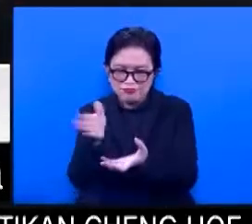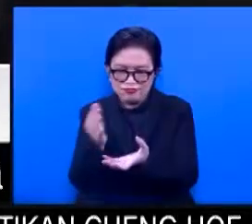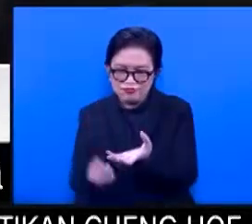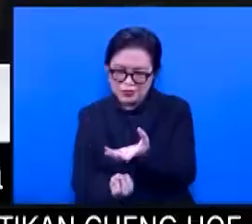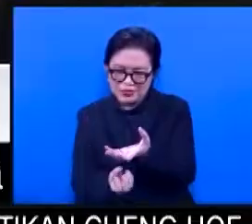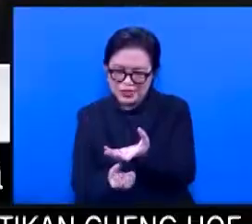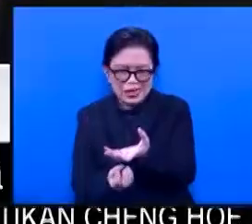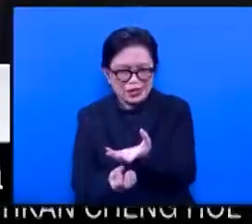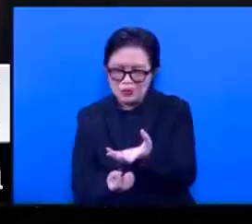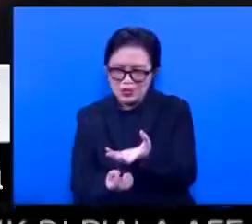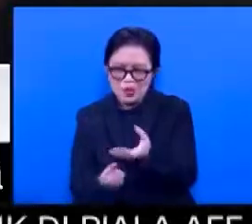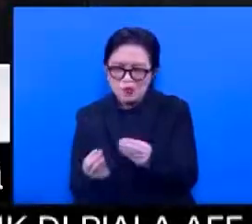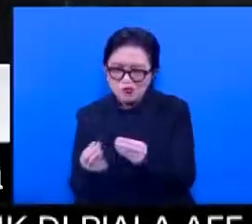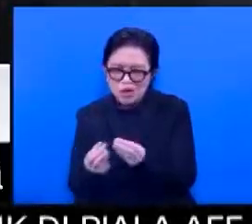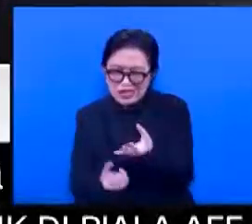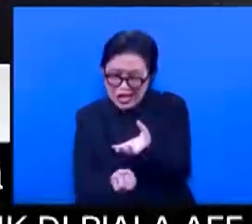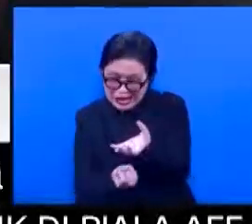Pedes.